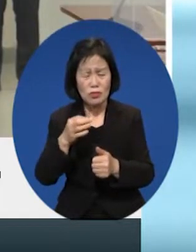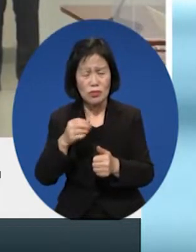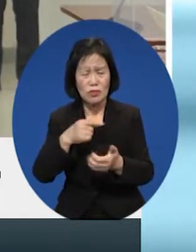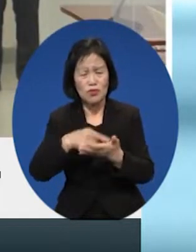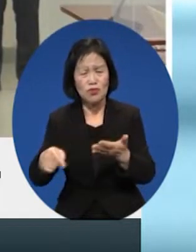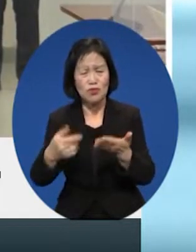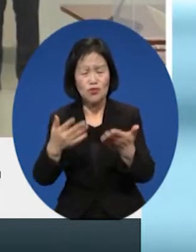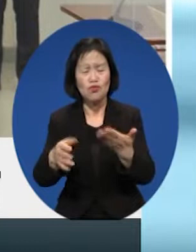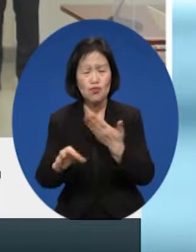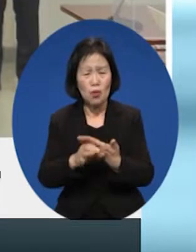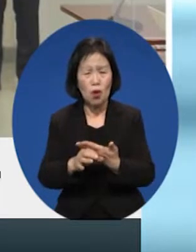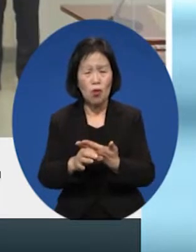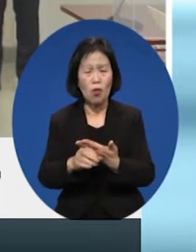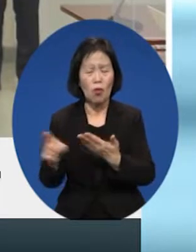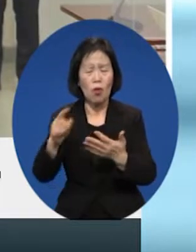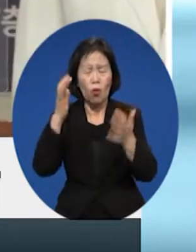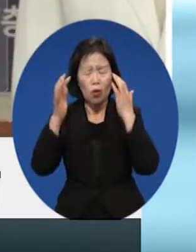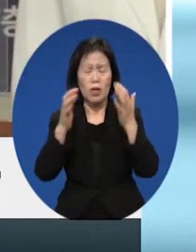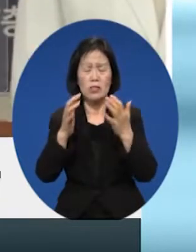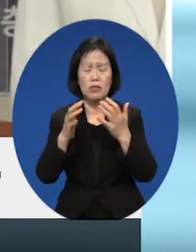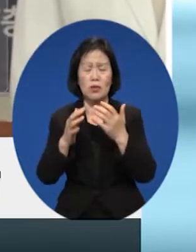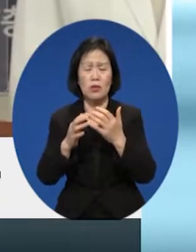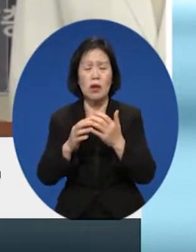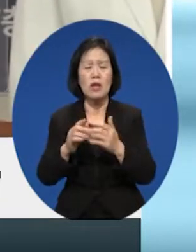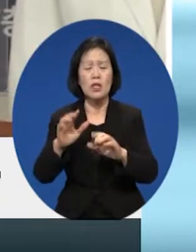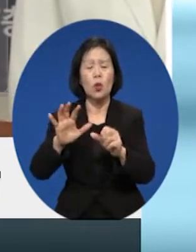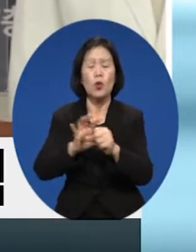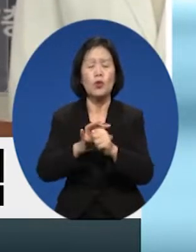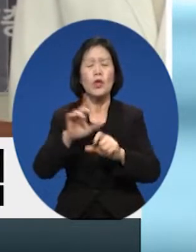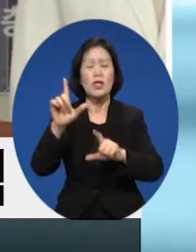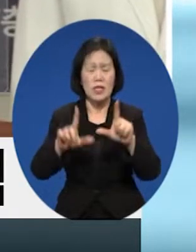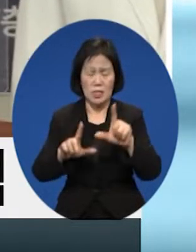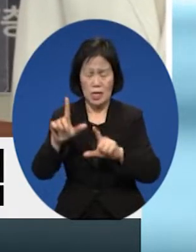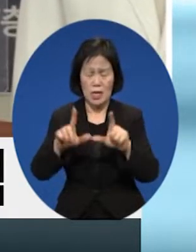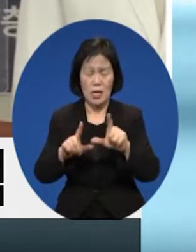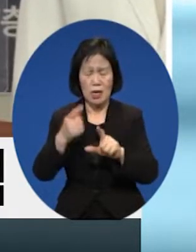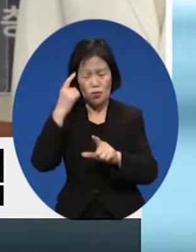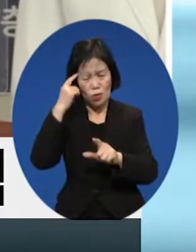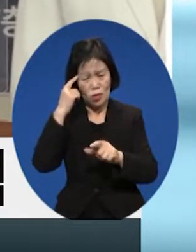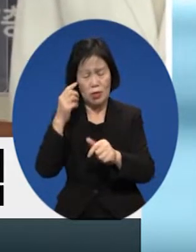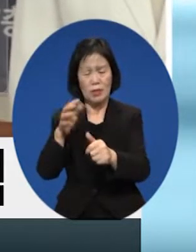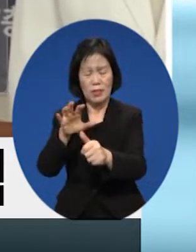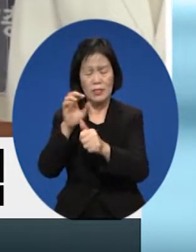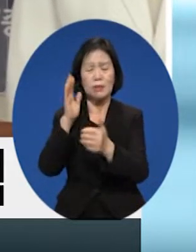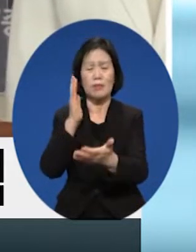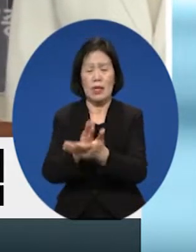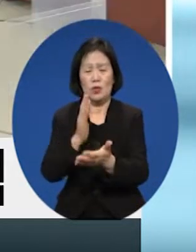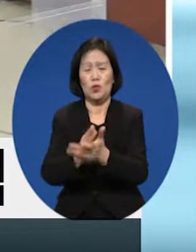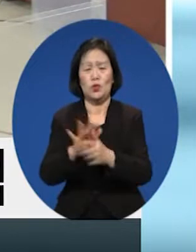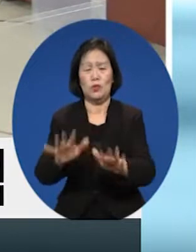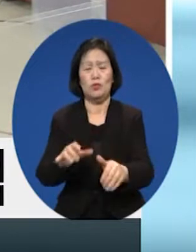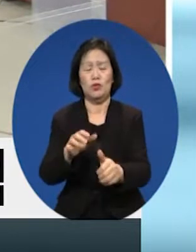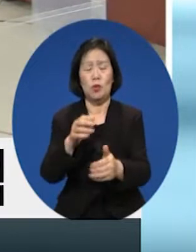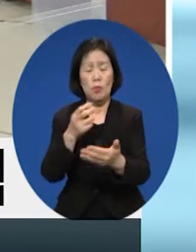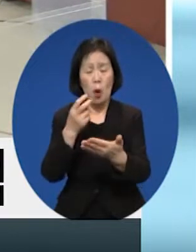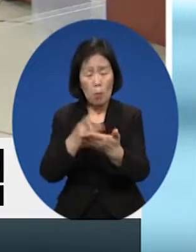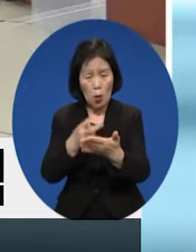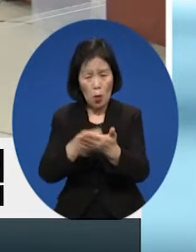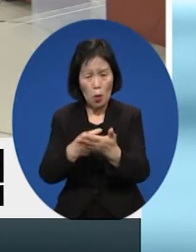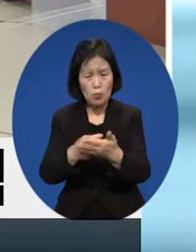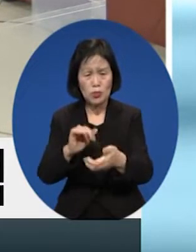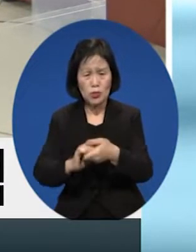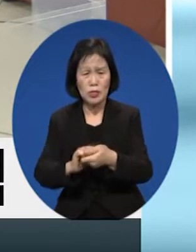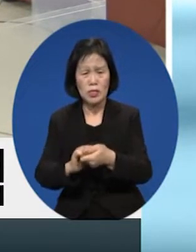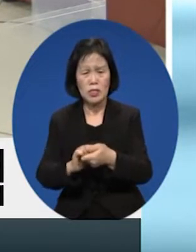초래하거나 그렇게 얘기할 수 있는 거 아닙니까? 그러니까 이거는 정상적인 업무를 처리하는 것이고 지금 현재 이러한 규제가 뭐 이게 예를 들면